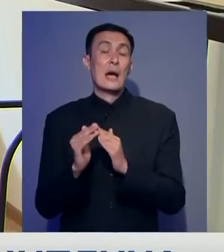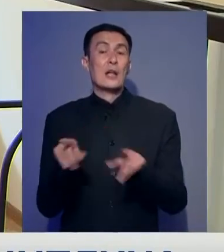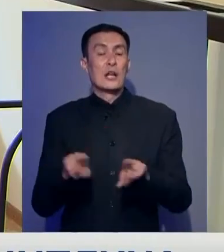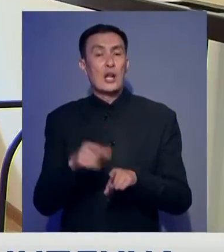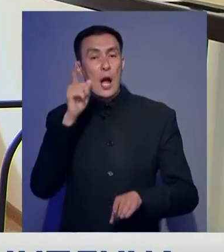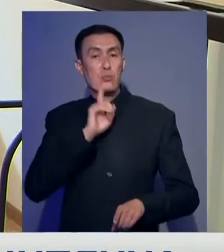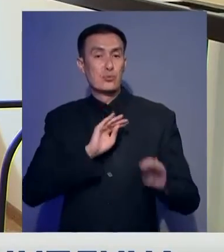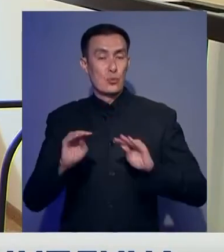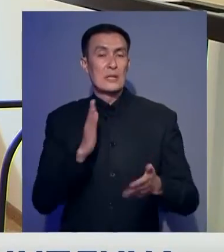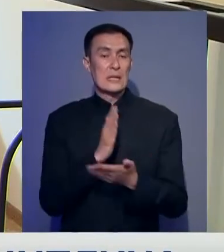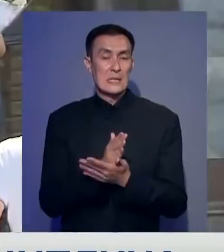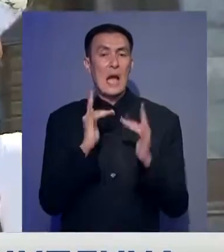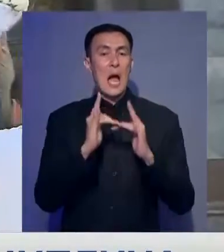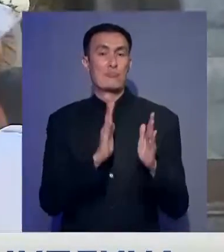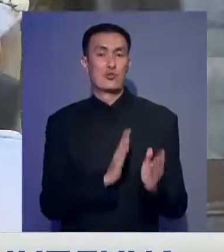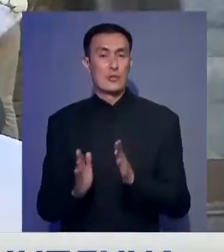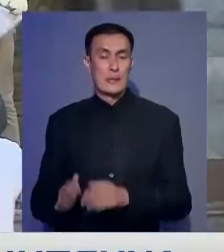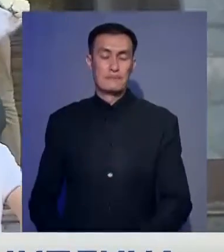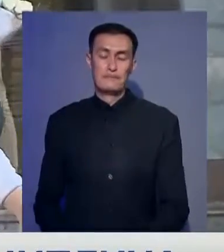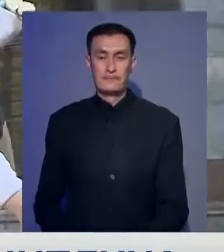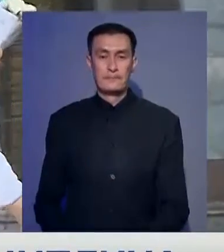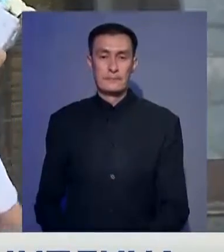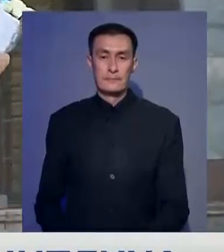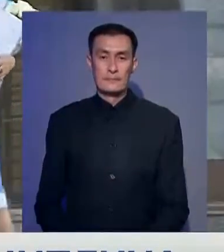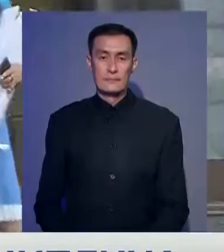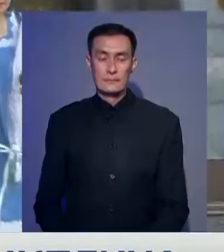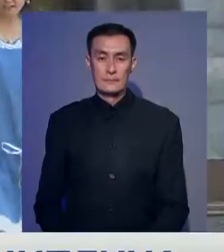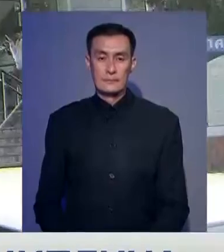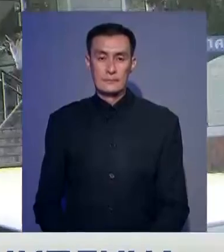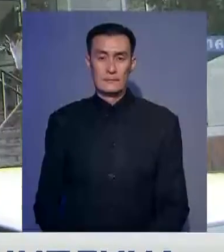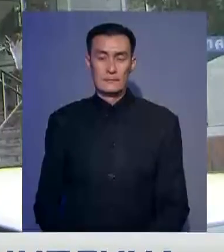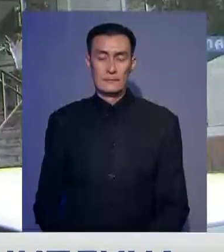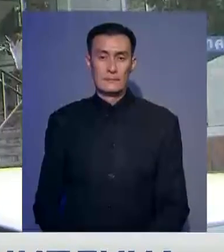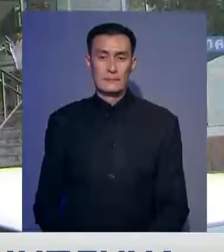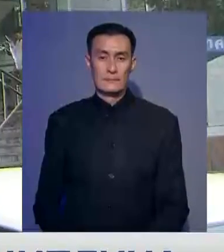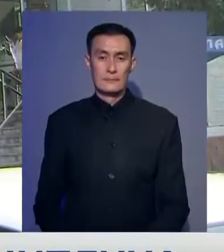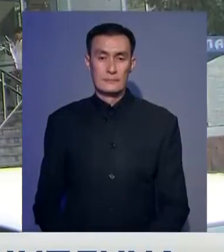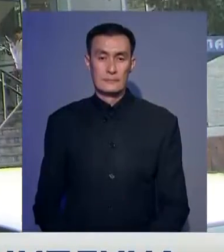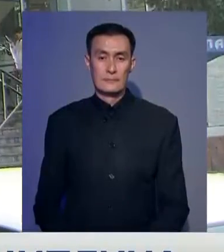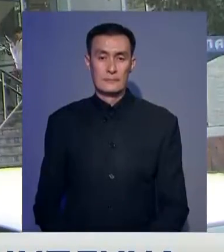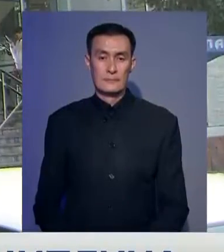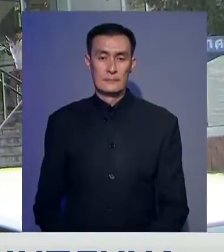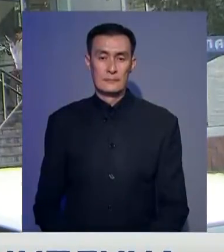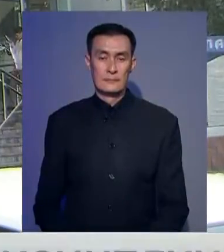Обустроены комнаты в общежитиях. Владимир Бовкис, Улан Нарынбек, Валентин Лобанов, Алматы, Хабар 24.